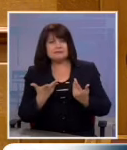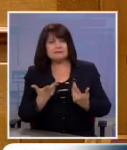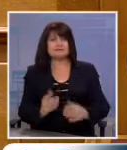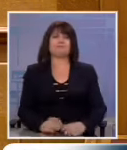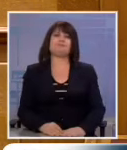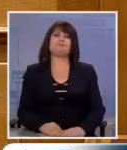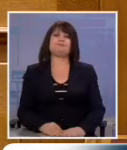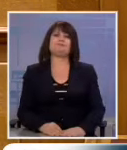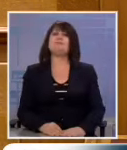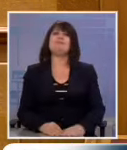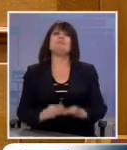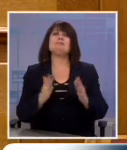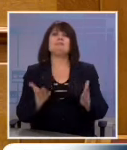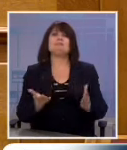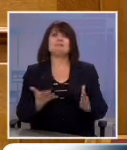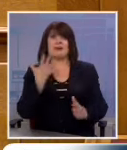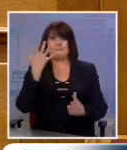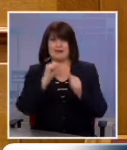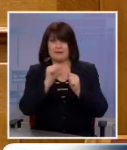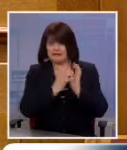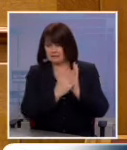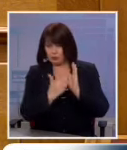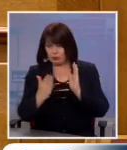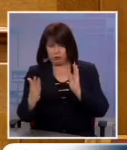αυτή την κρατήσατε 5 μήνες,